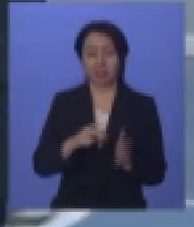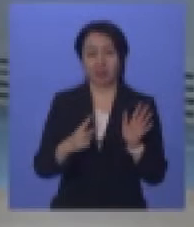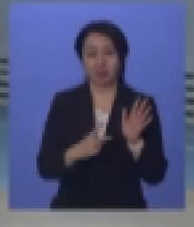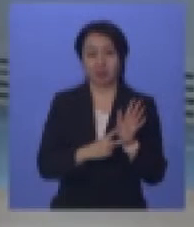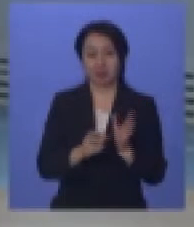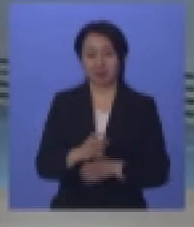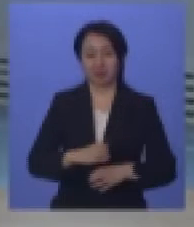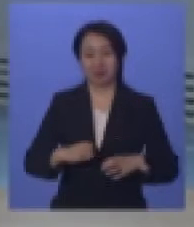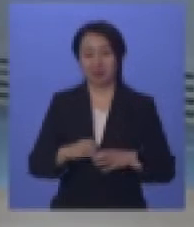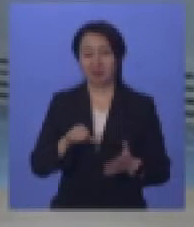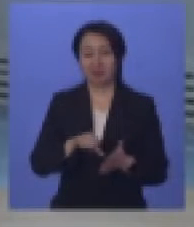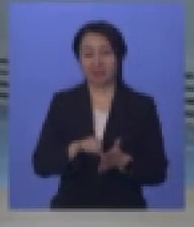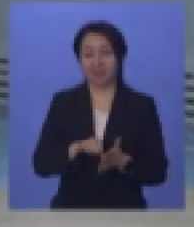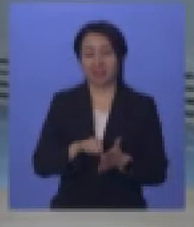факультетов.